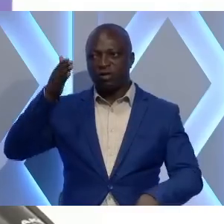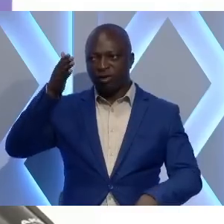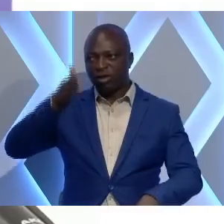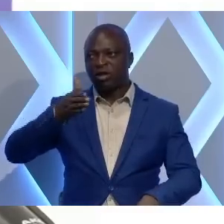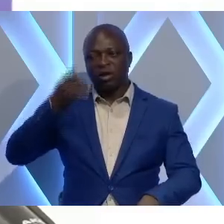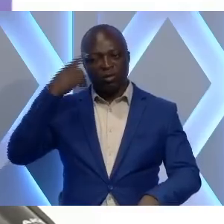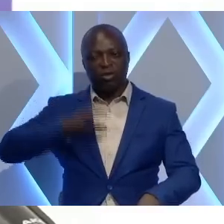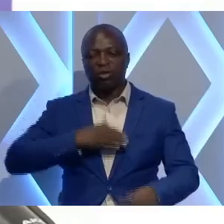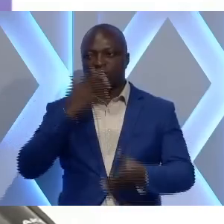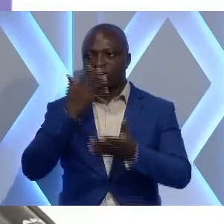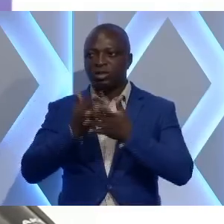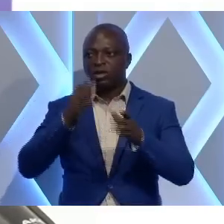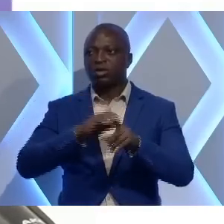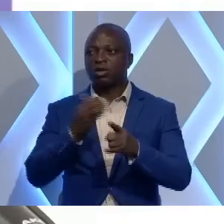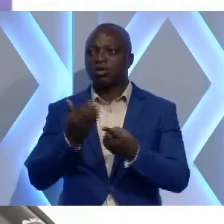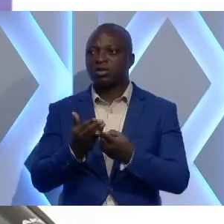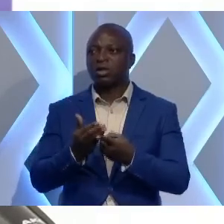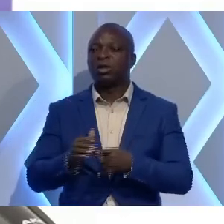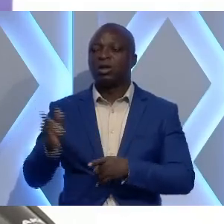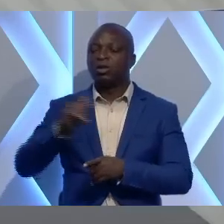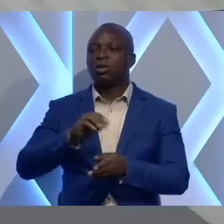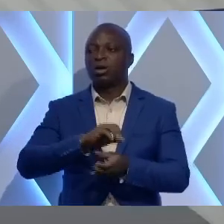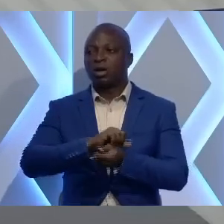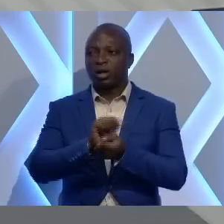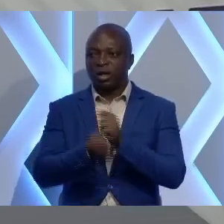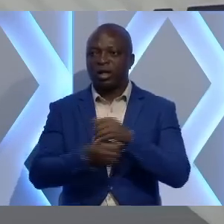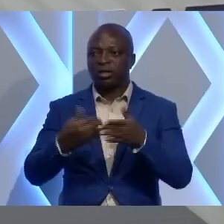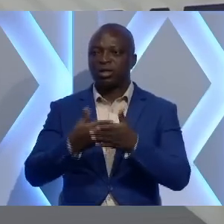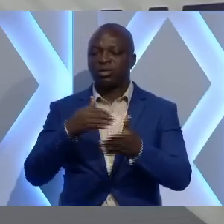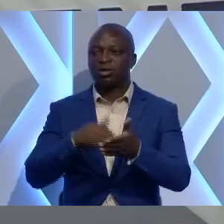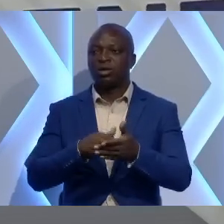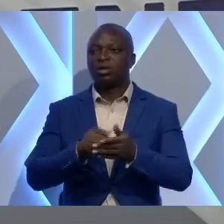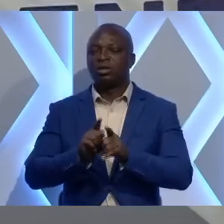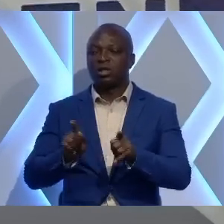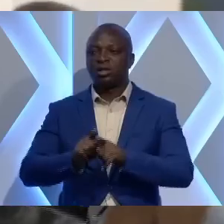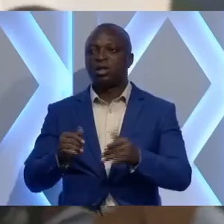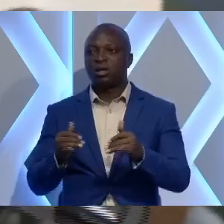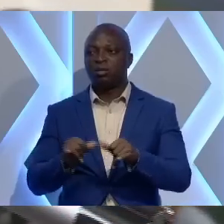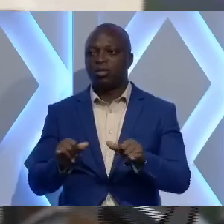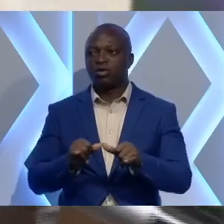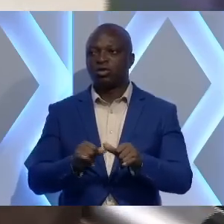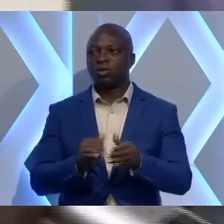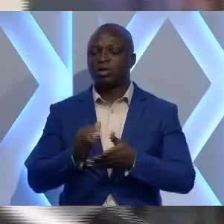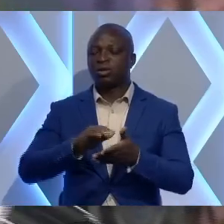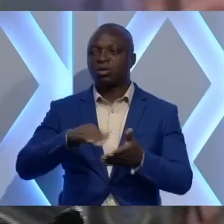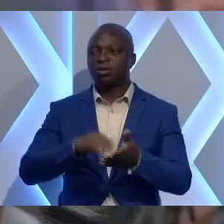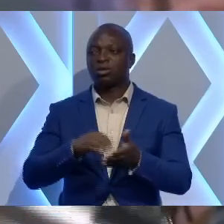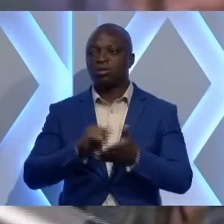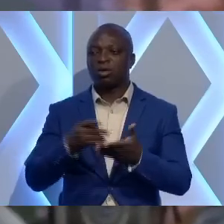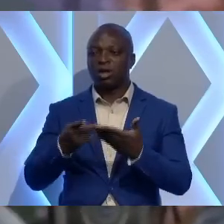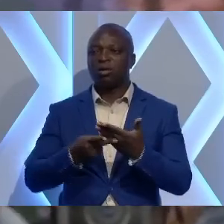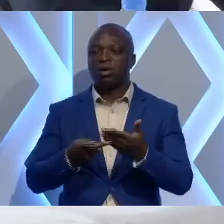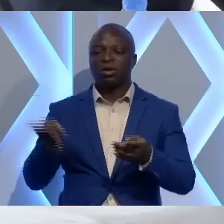pour nos détenus en ce qui concerne leur réinsertion. Diverses mesures novatrices portées par la SMPDD se profilent à